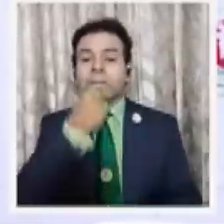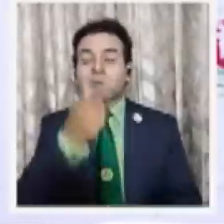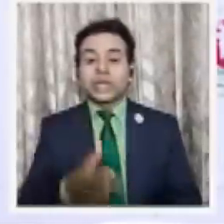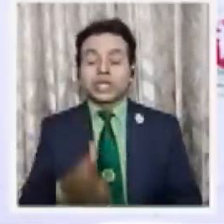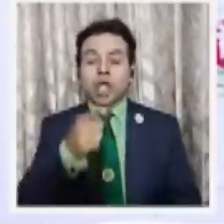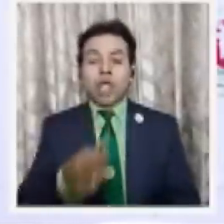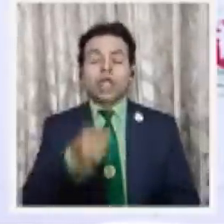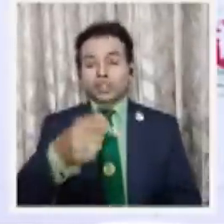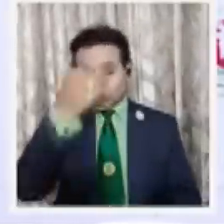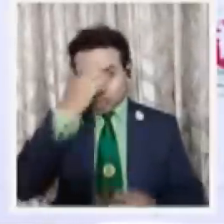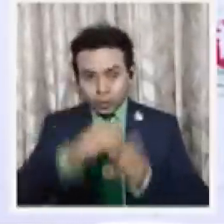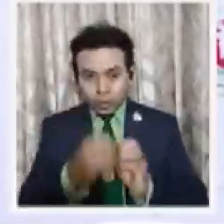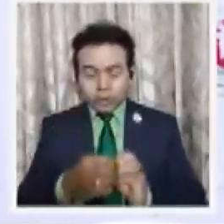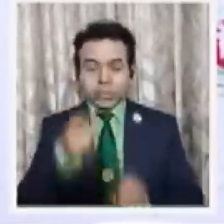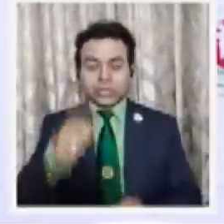সংখ্যা 110টি।